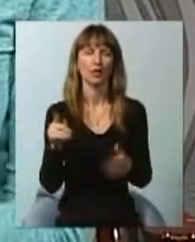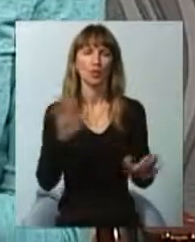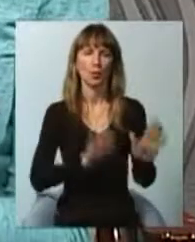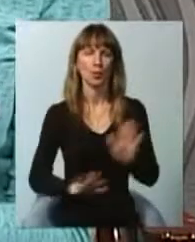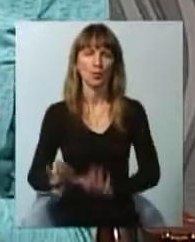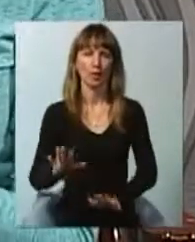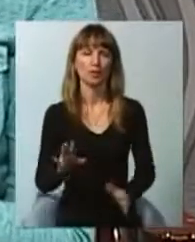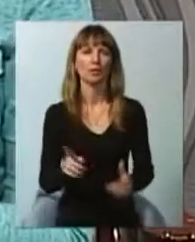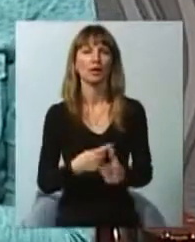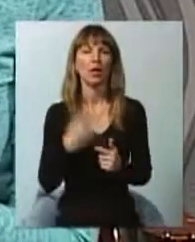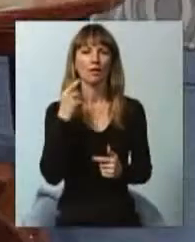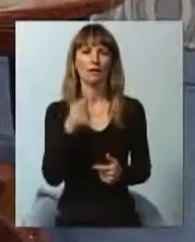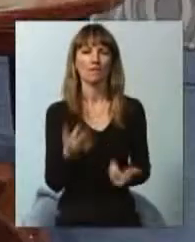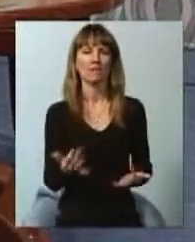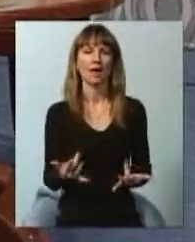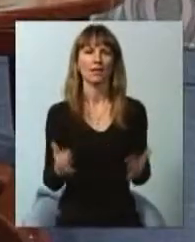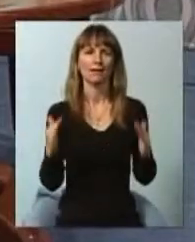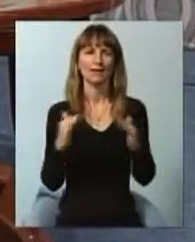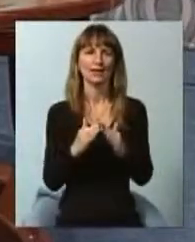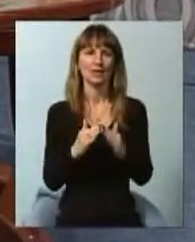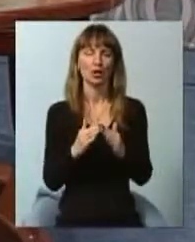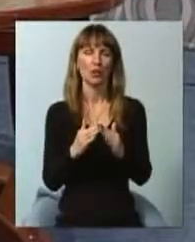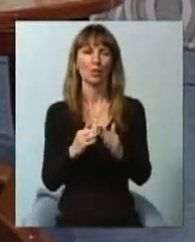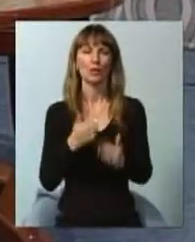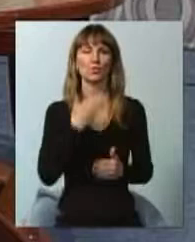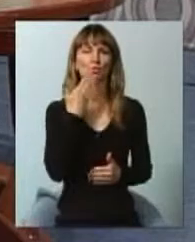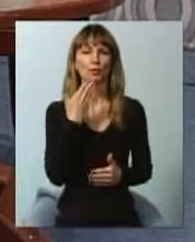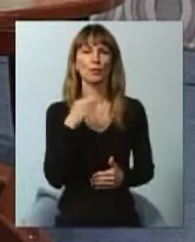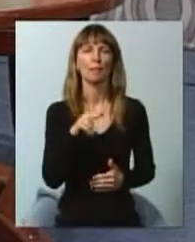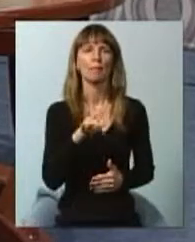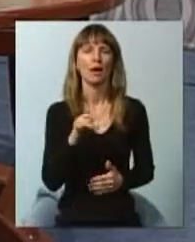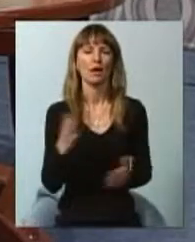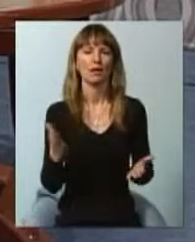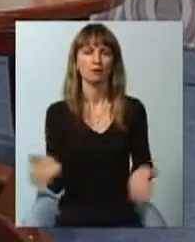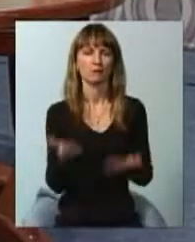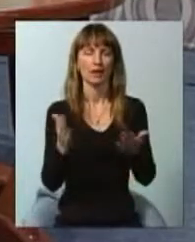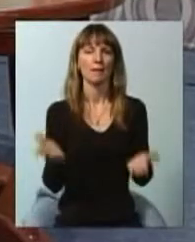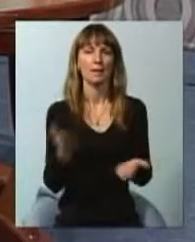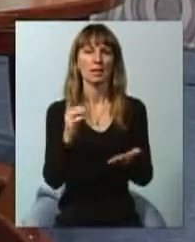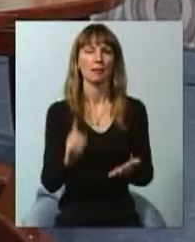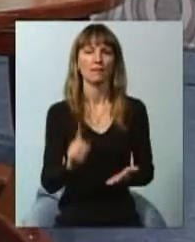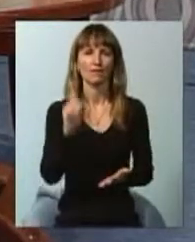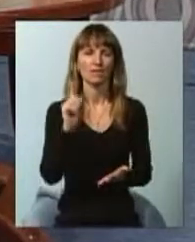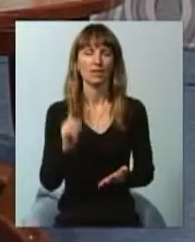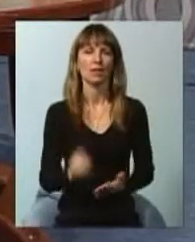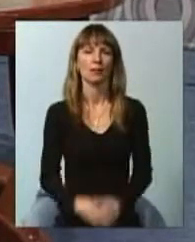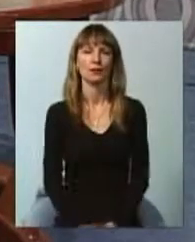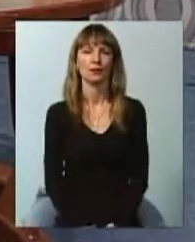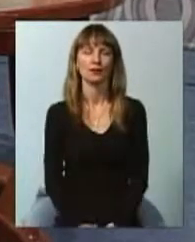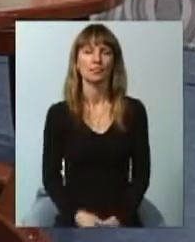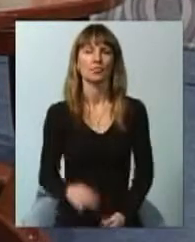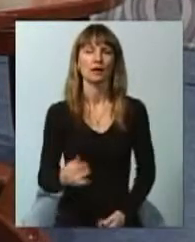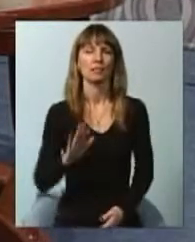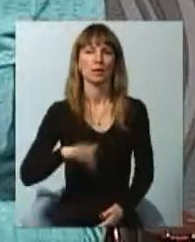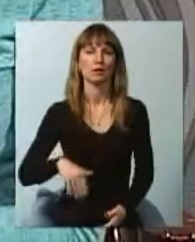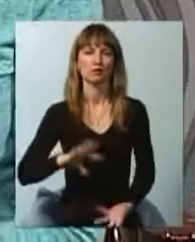туман, або навіть коли ви варите вдома там той же самий суп, то та пара, яка випаровується, підіймається високо-високо в повітря. Ну і